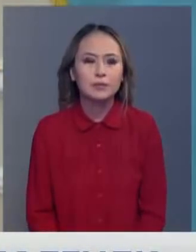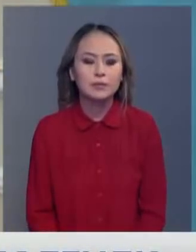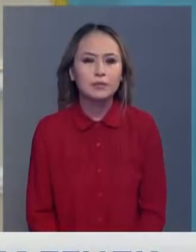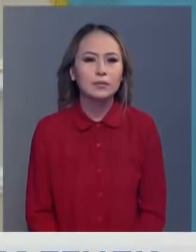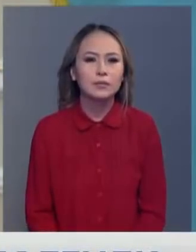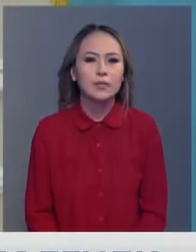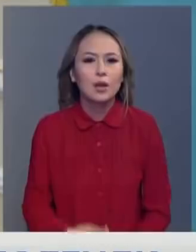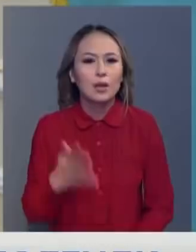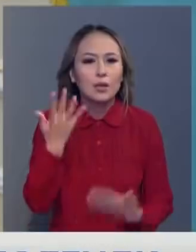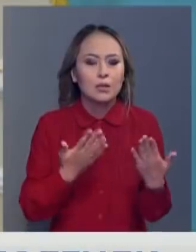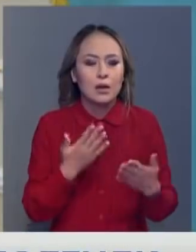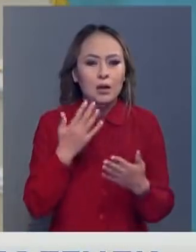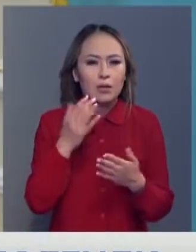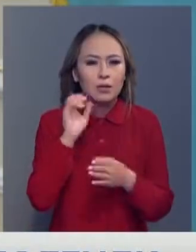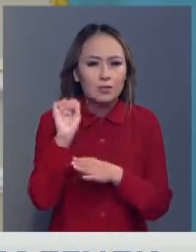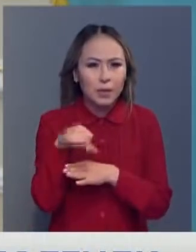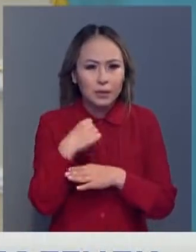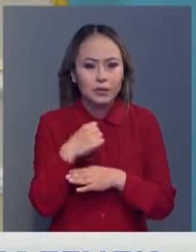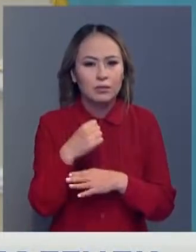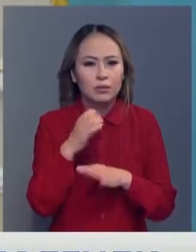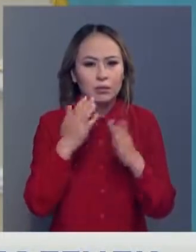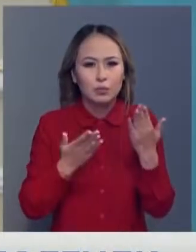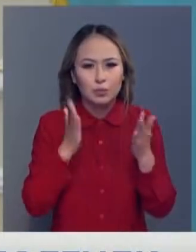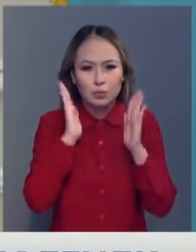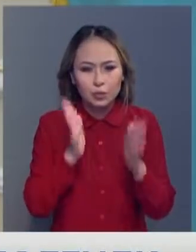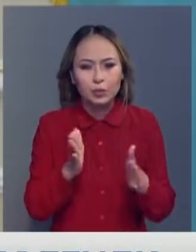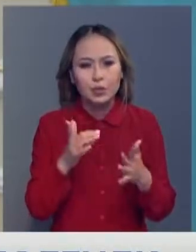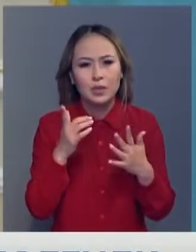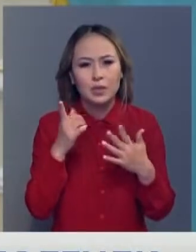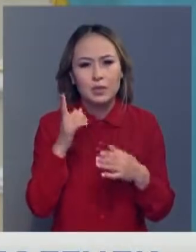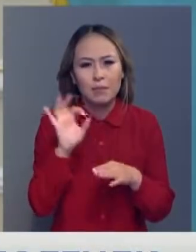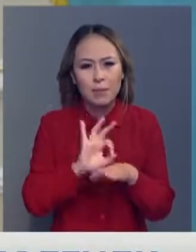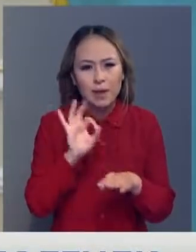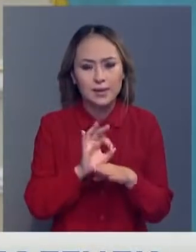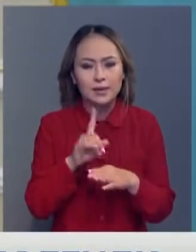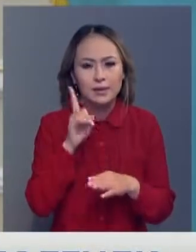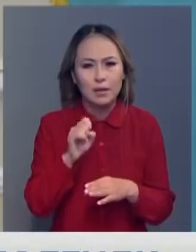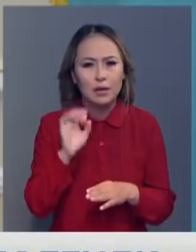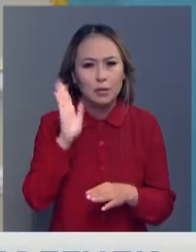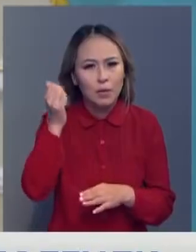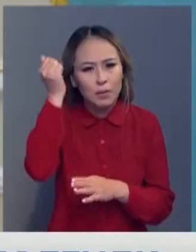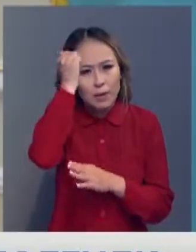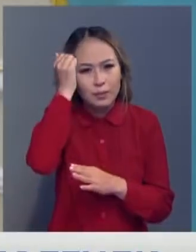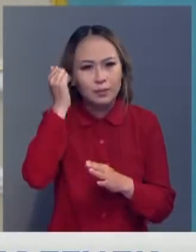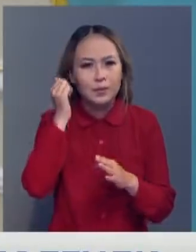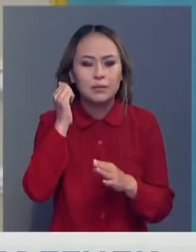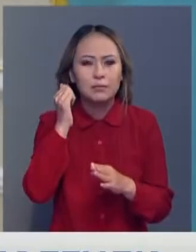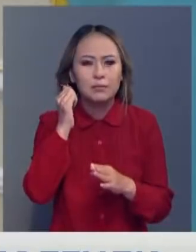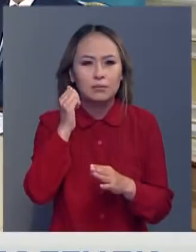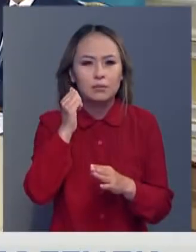үндеттен құтылған соң, ел ордамызда азаматтарымыздың ерлігіне арналған ескертіш қойымыз керек.